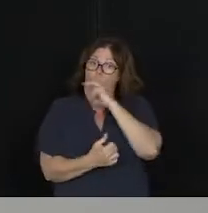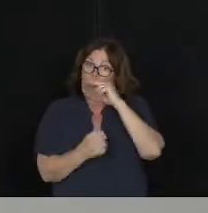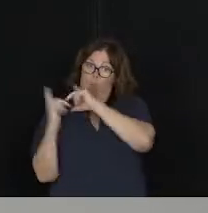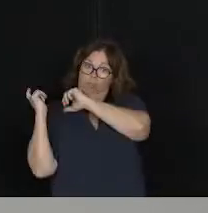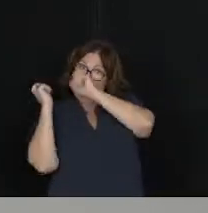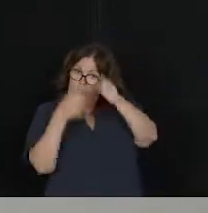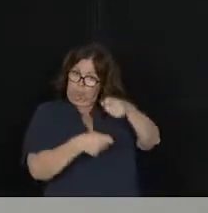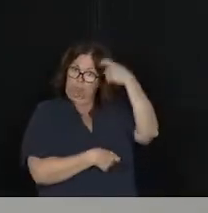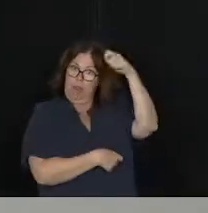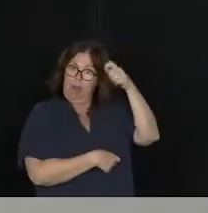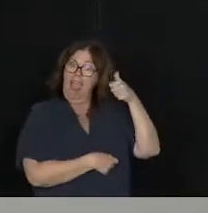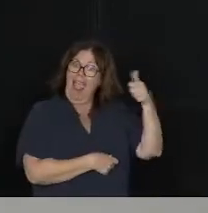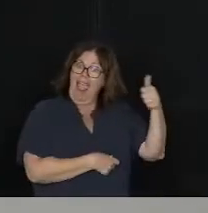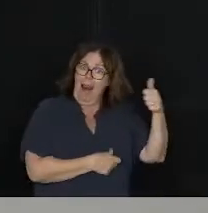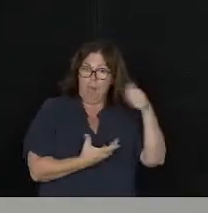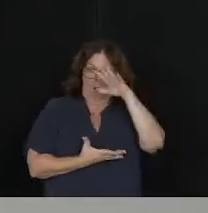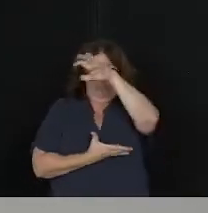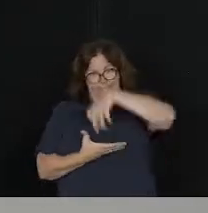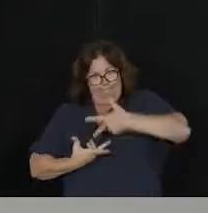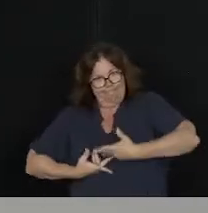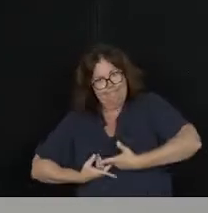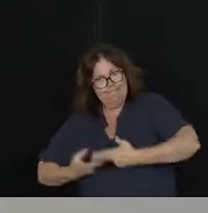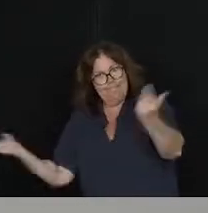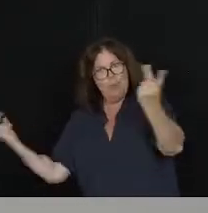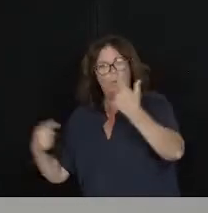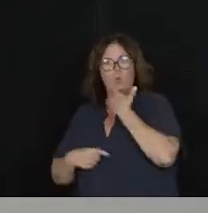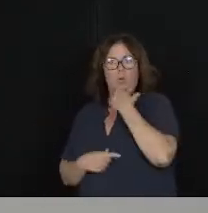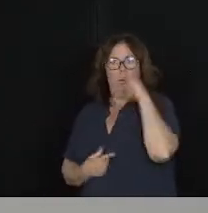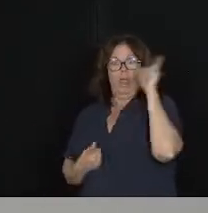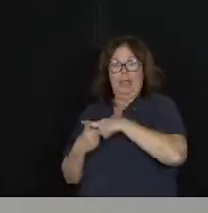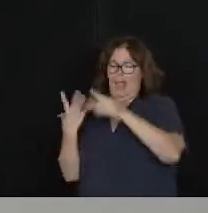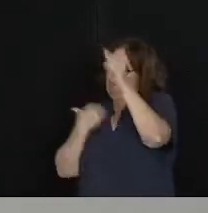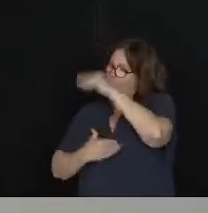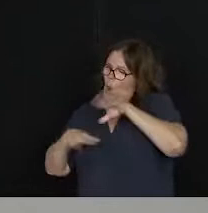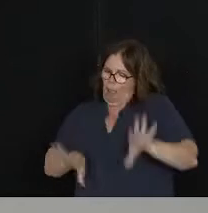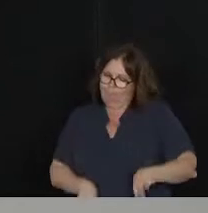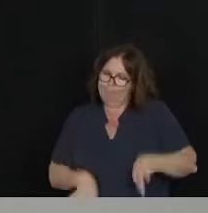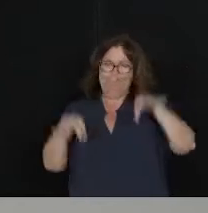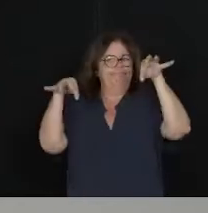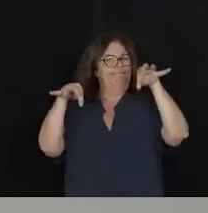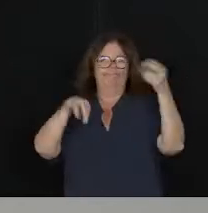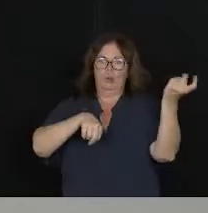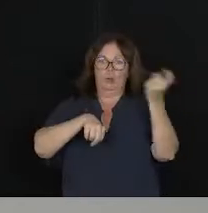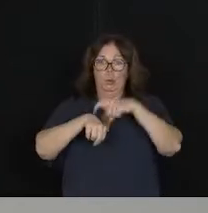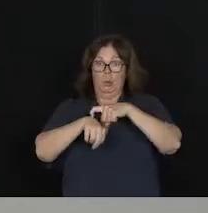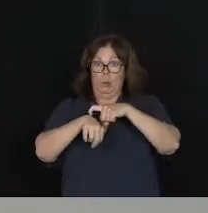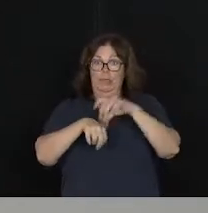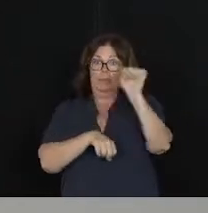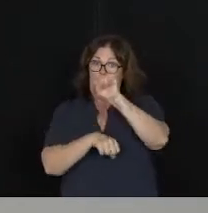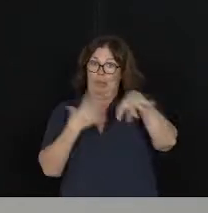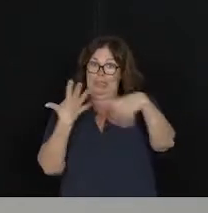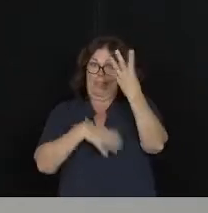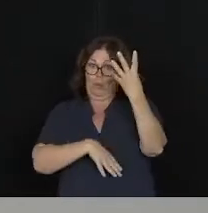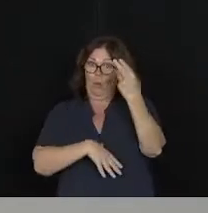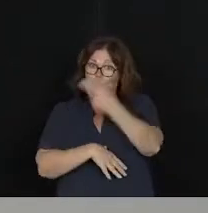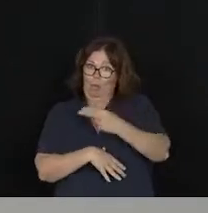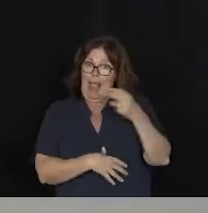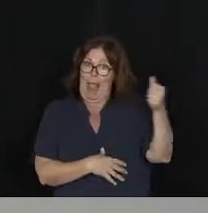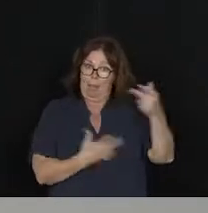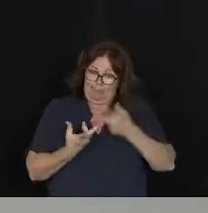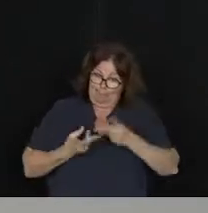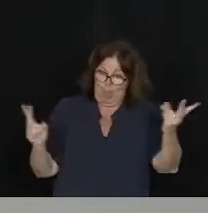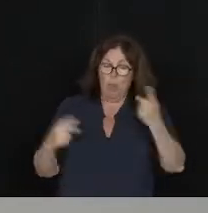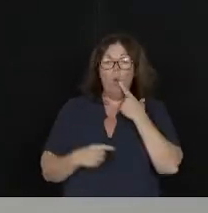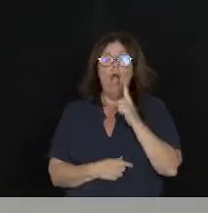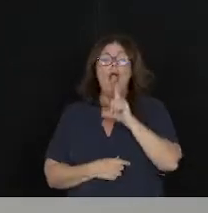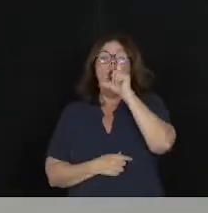la République, elle publie une autorisation à sursoir au temps des programmes dès le samedi 14 novembre. Je cite, « Vous serez dès